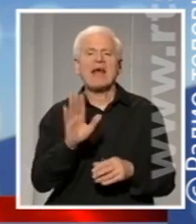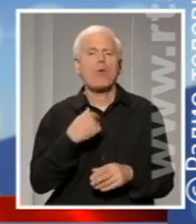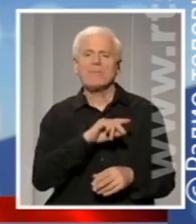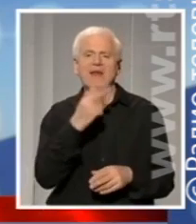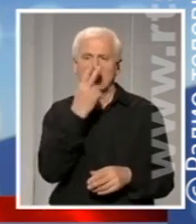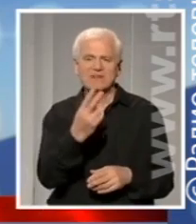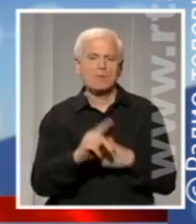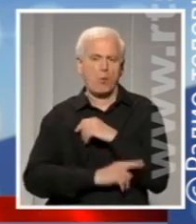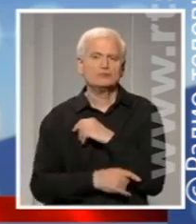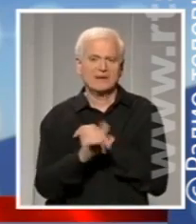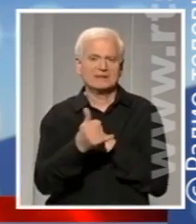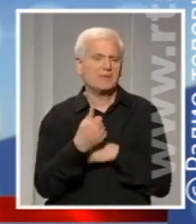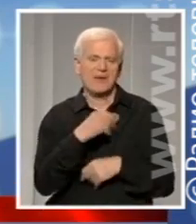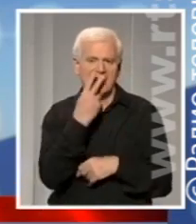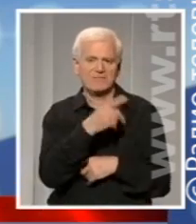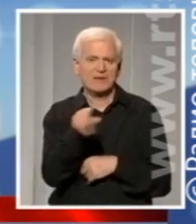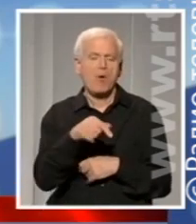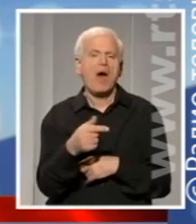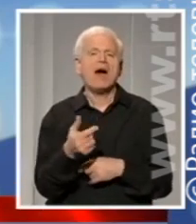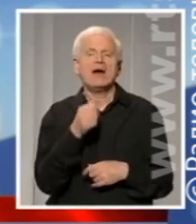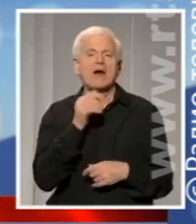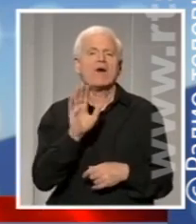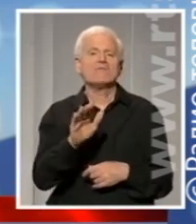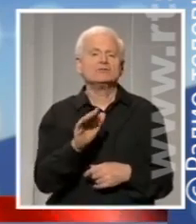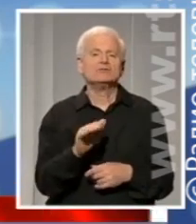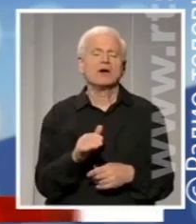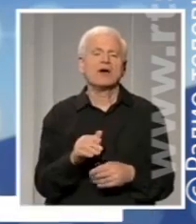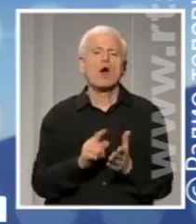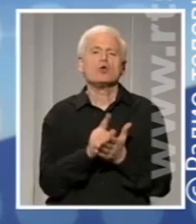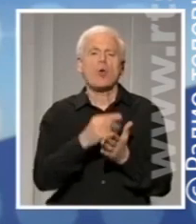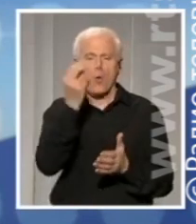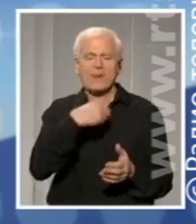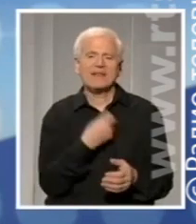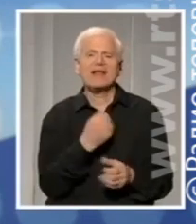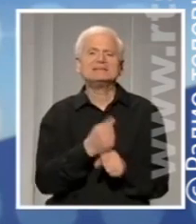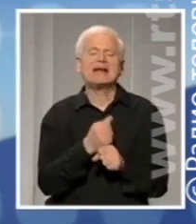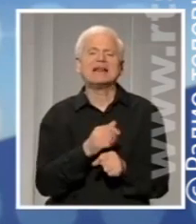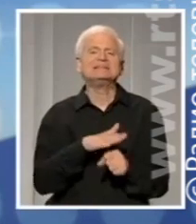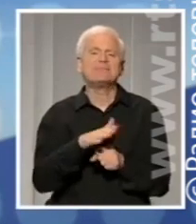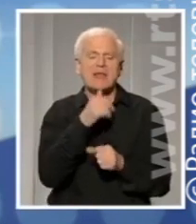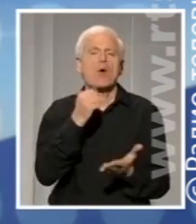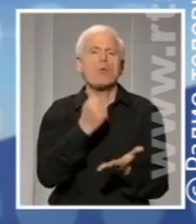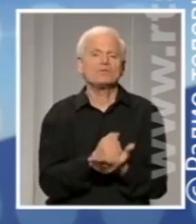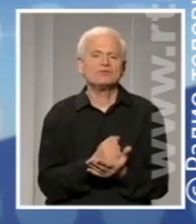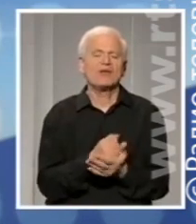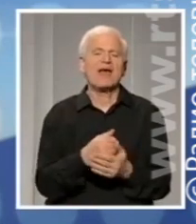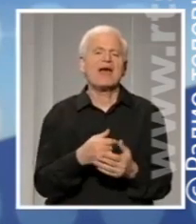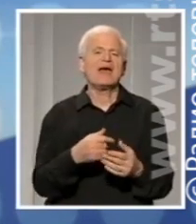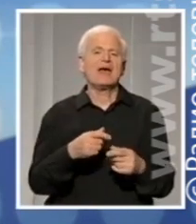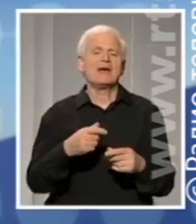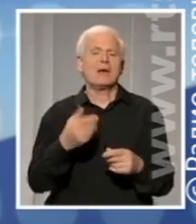vidimo učenike, dakle, ukoliko evo baš tokom ove prve nedelje radi se sistematizacija i utvrđivanje gradiva, dakle,